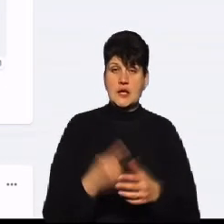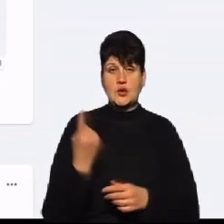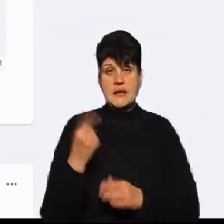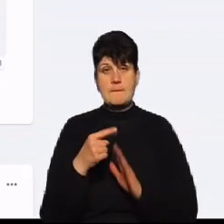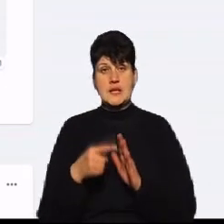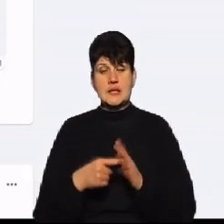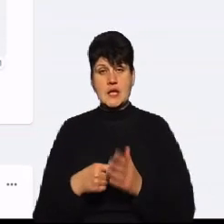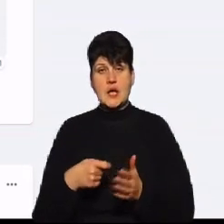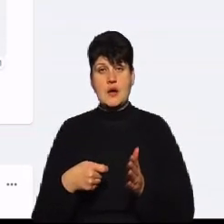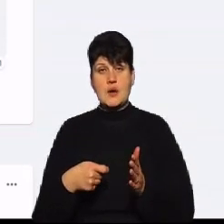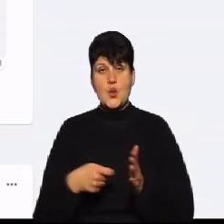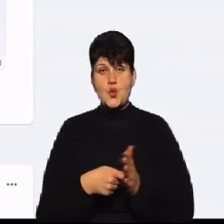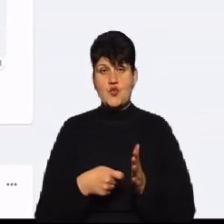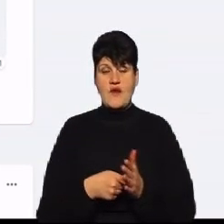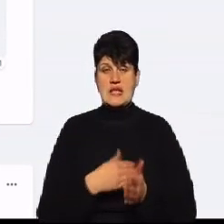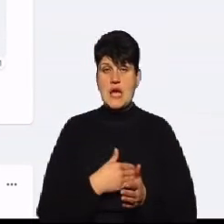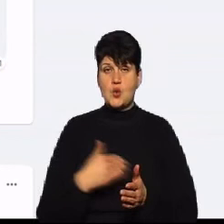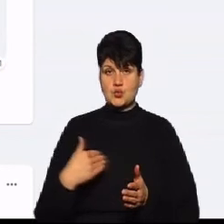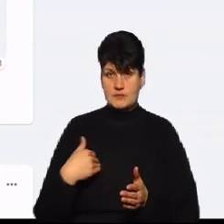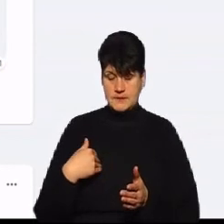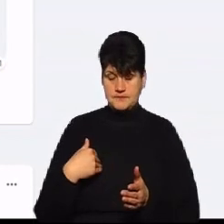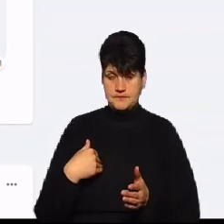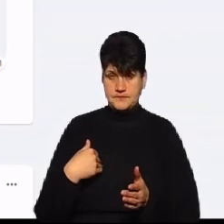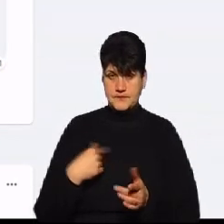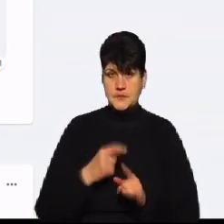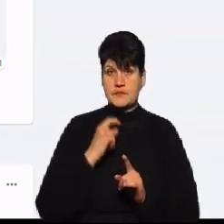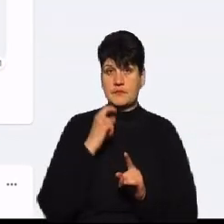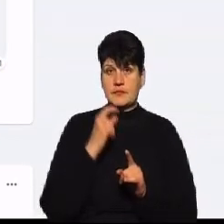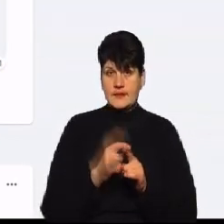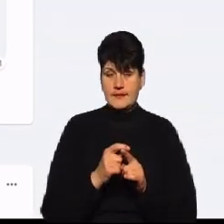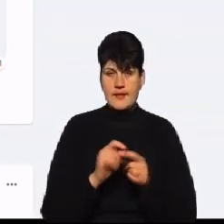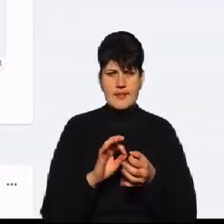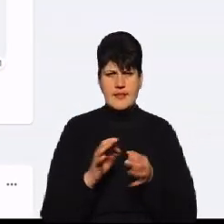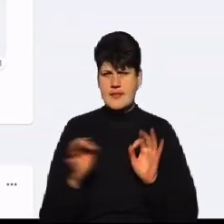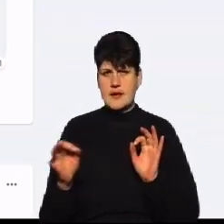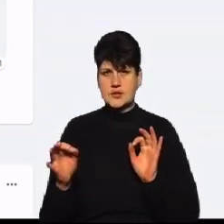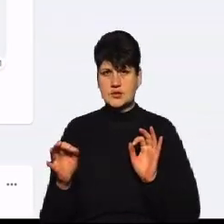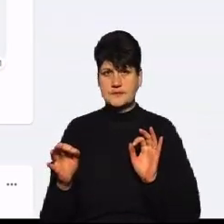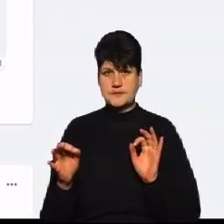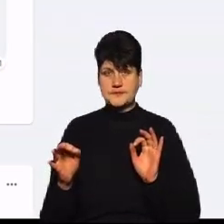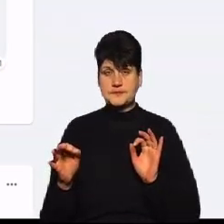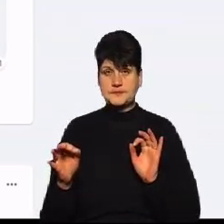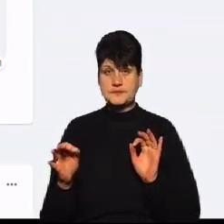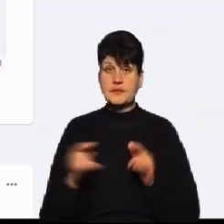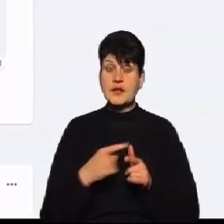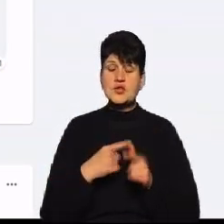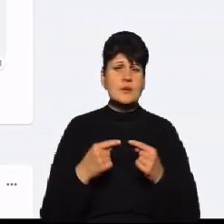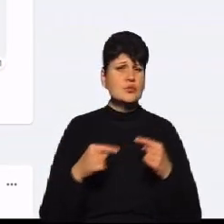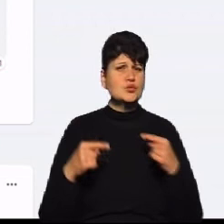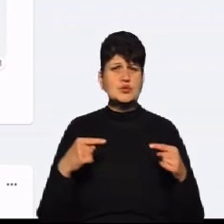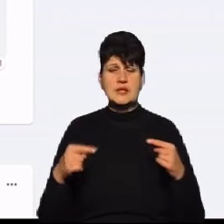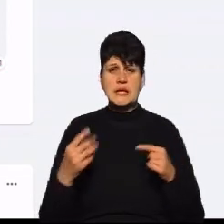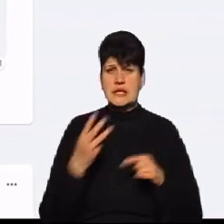грудьми, для того, щоб відповісти детальніше, чи будь-який триместр вагітності